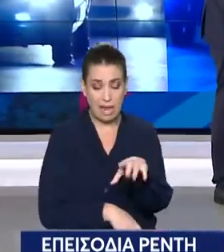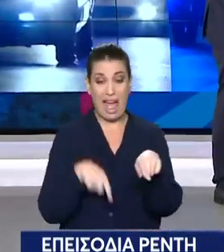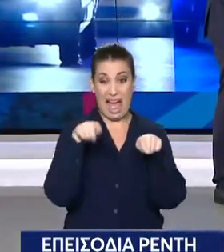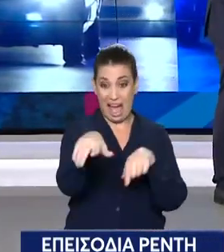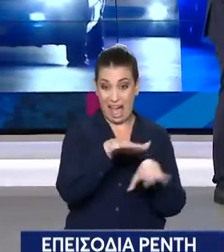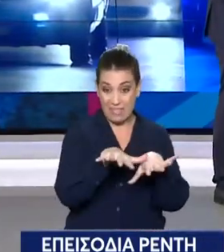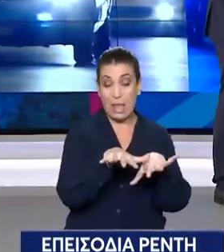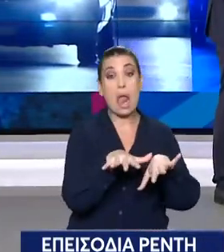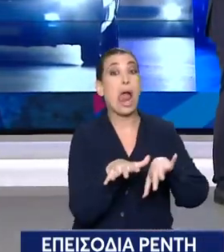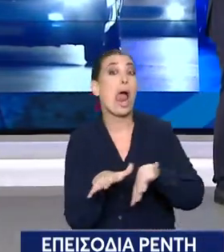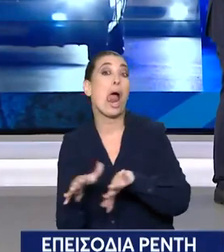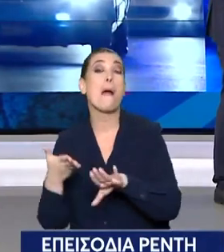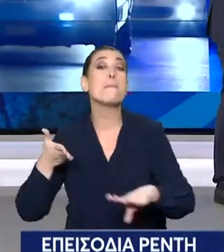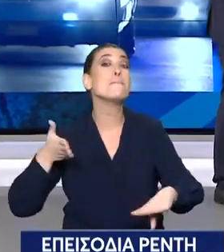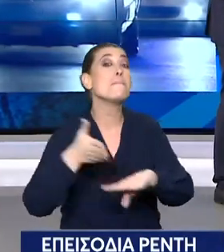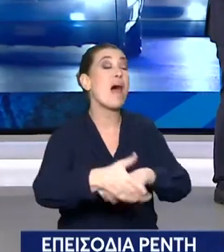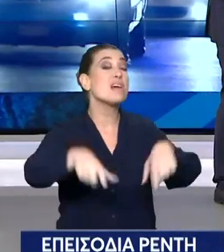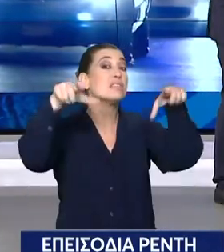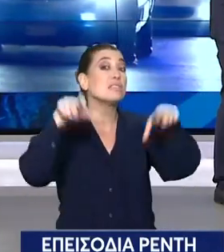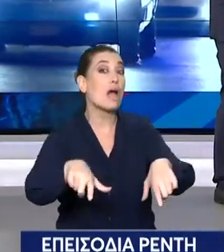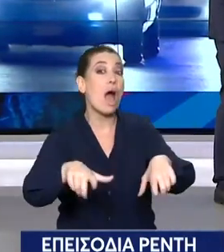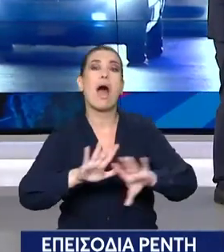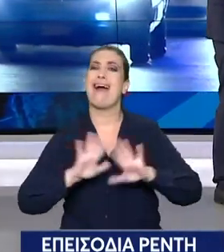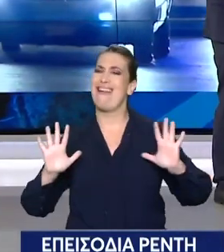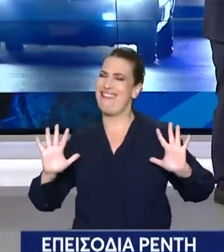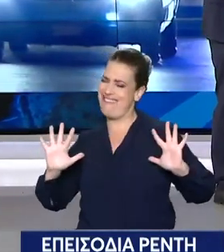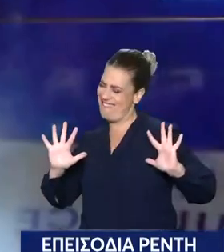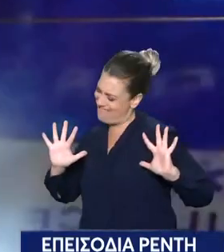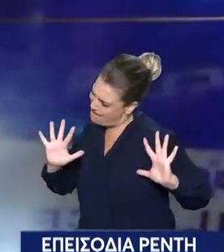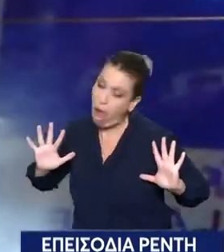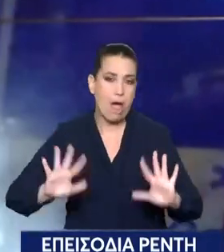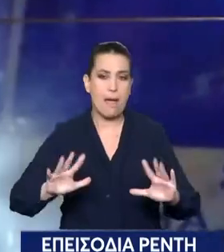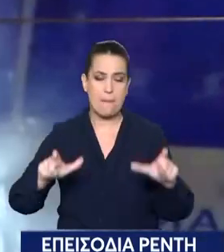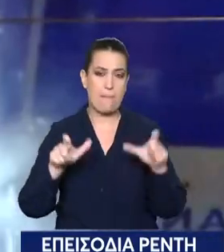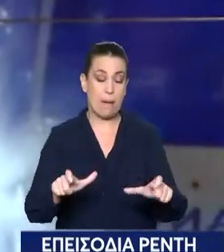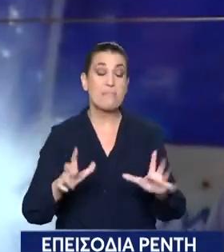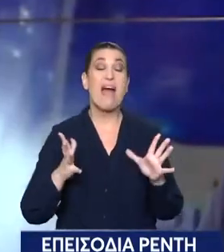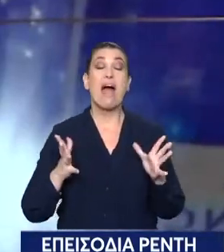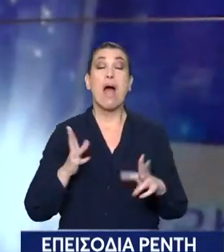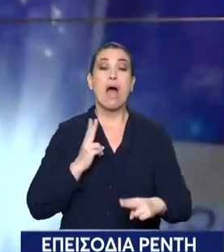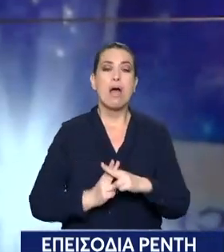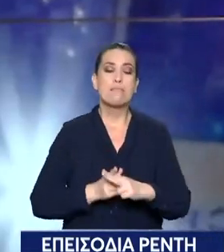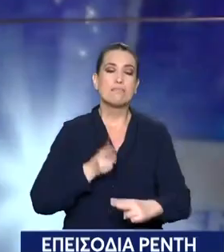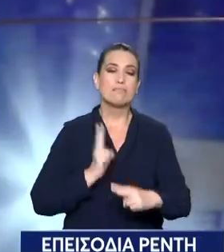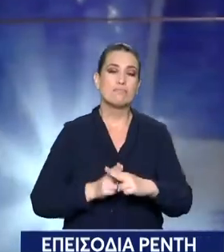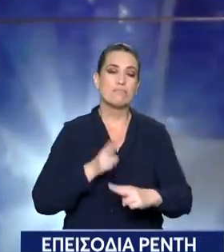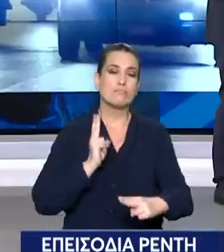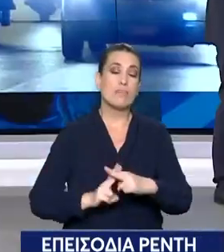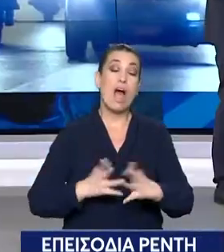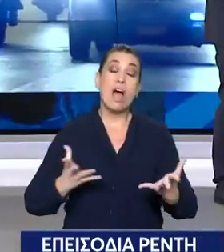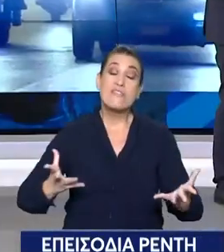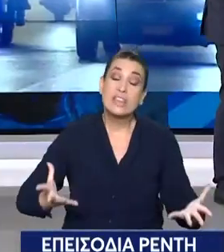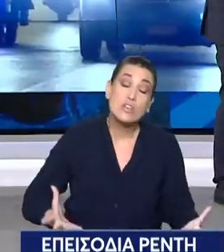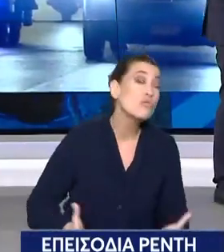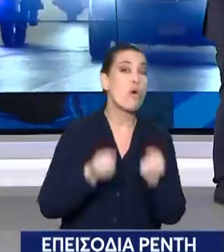αποκλείστηκε το γήπεδο και προσήχθησαν όλοι και ευτυχώς που πάρθηκε αυτή η απόφαση. Μπράβο στον υποστράτηγο που ήταν στο